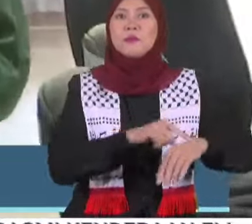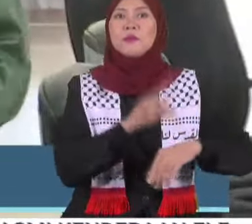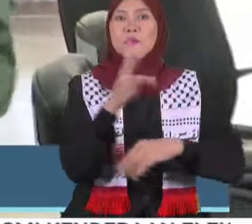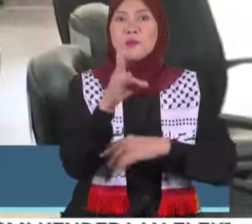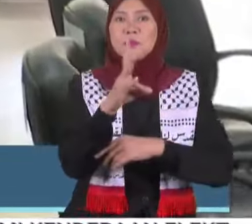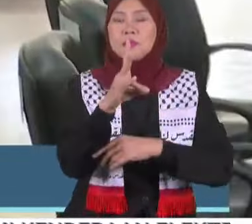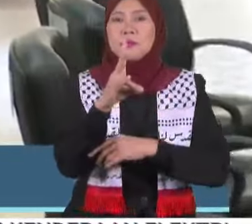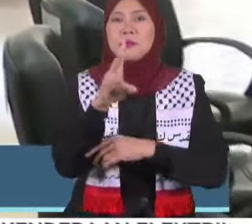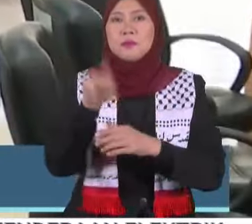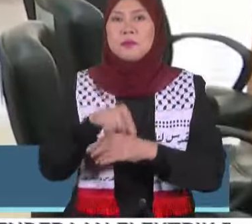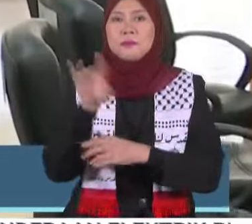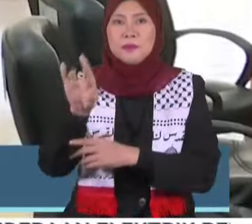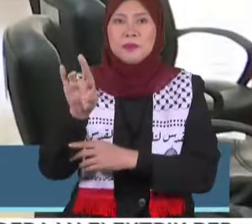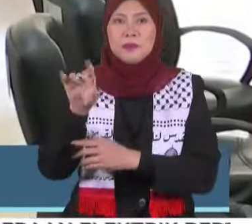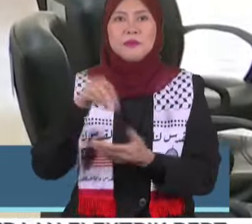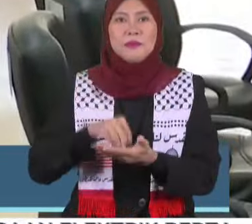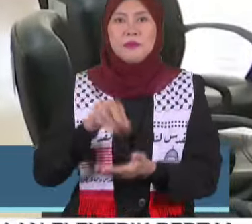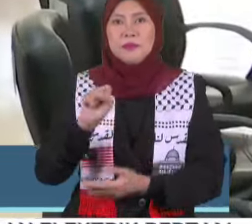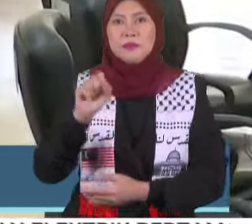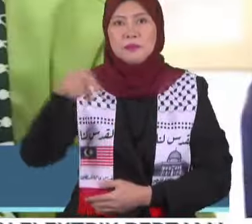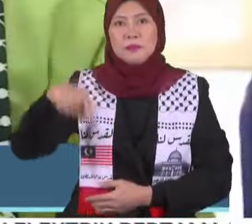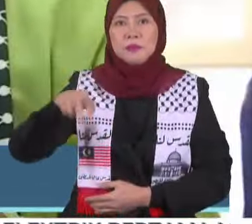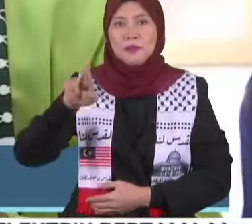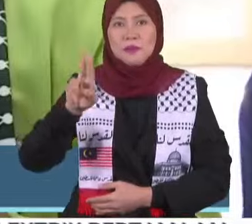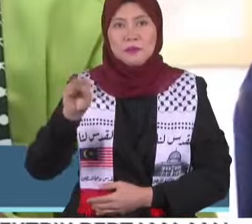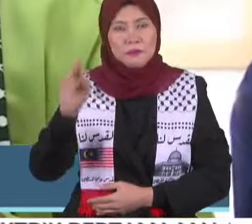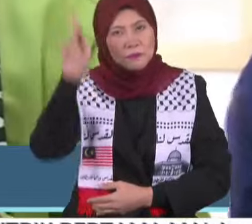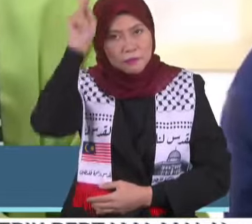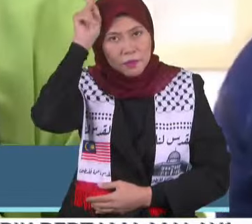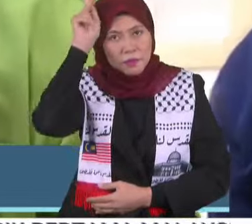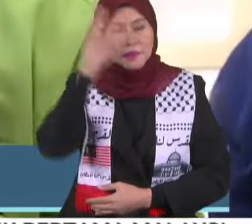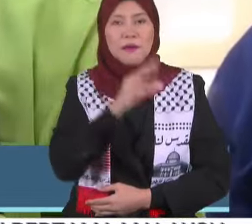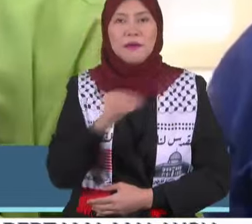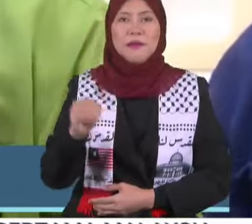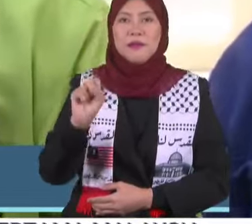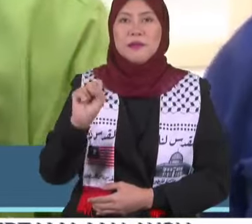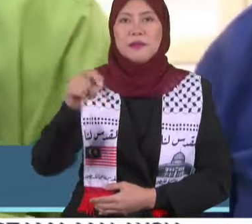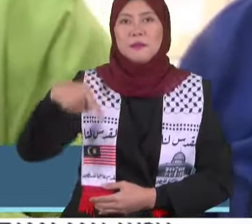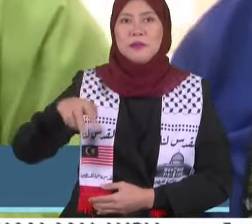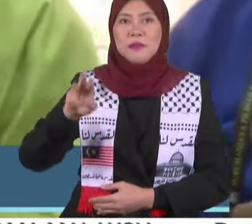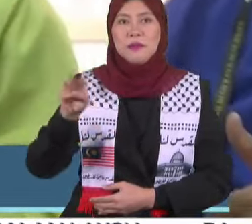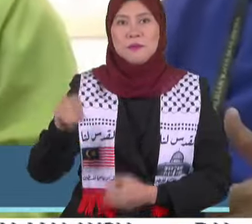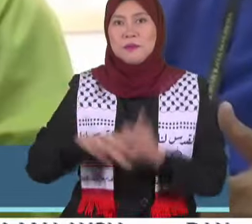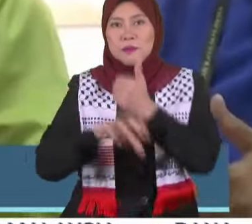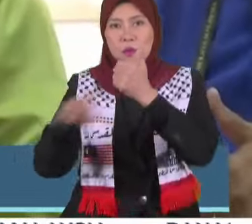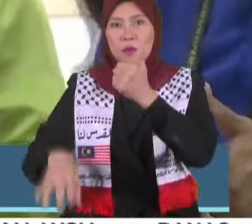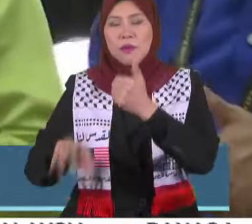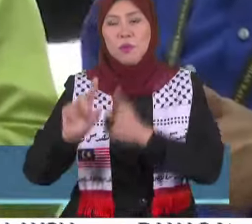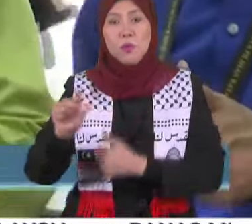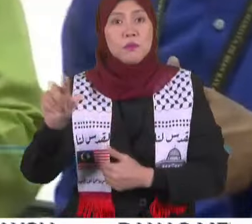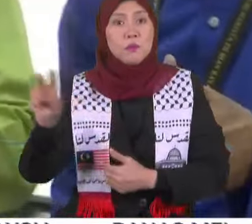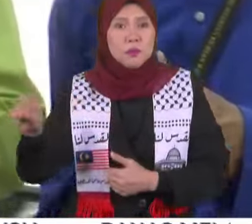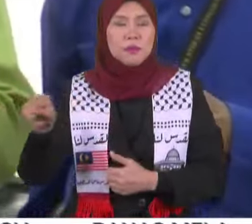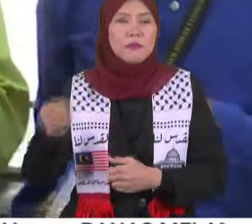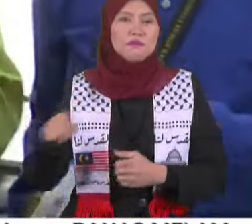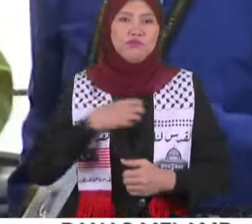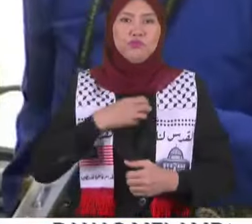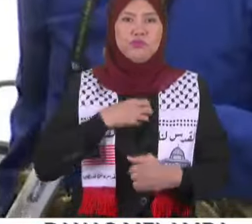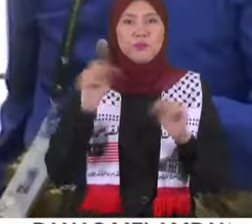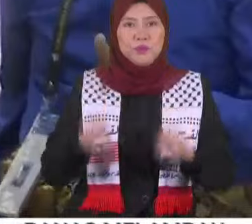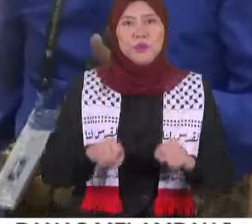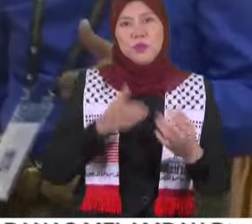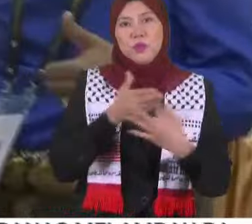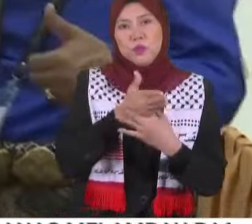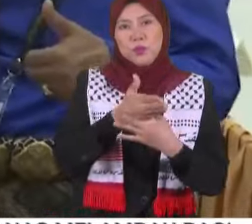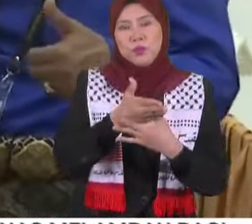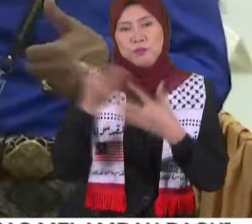17 Ogos di Kompleks SPRM Negeri Kelantan dan SPRM Cawangan Gua Musang. Aduan juga boleh dibuat menerusi